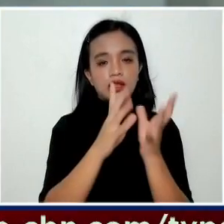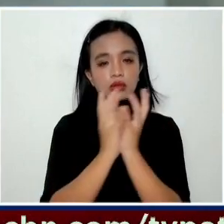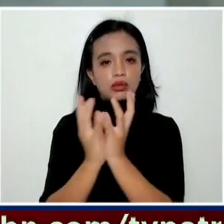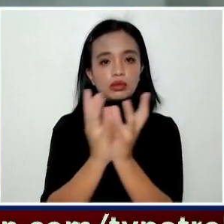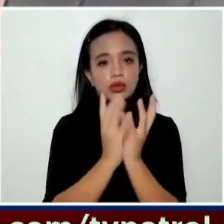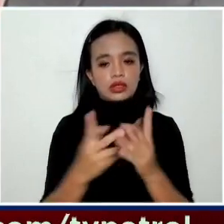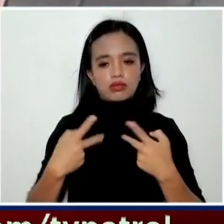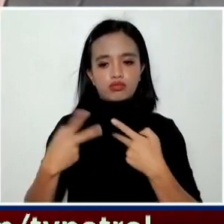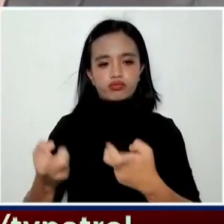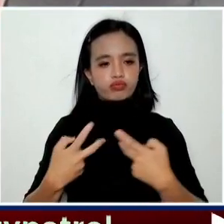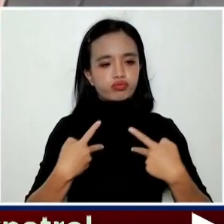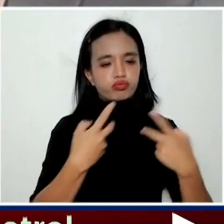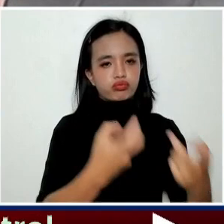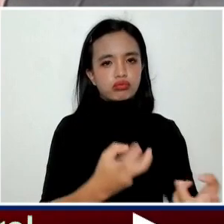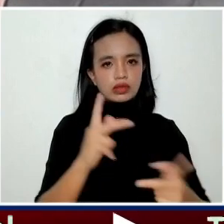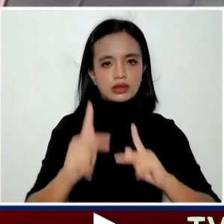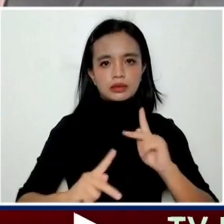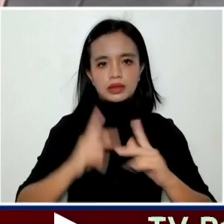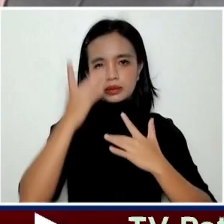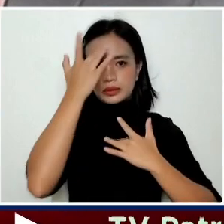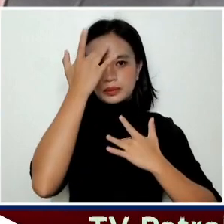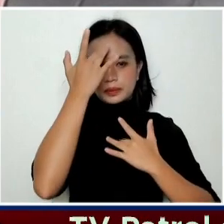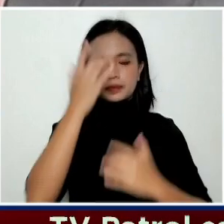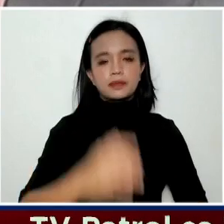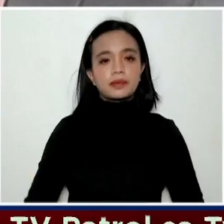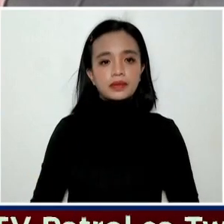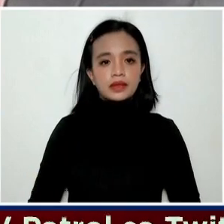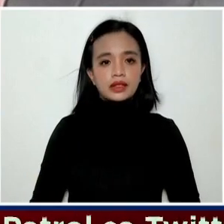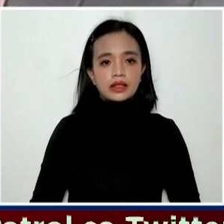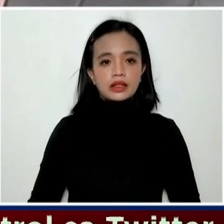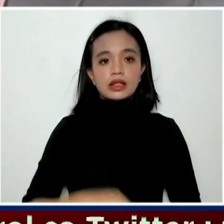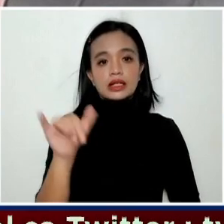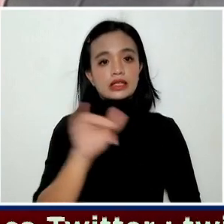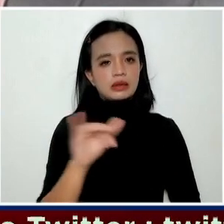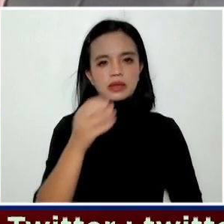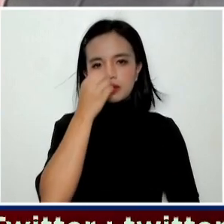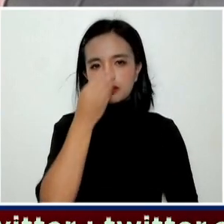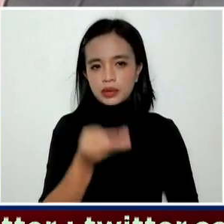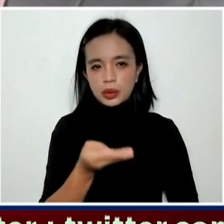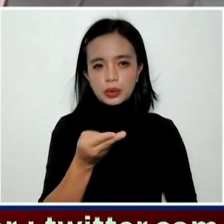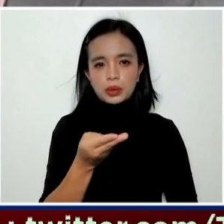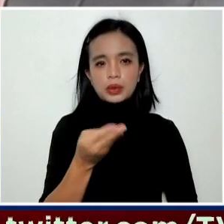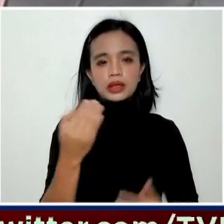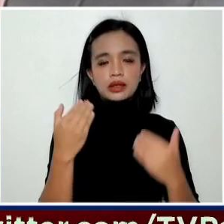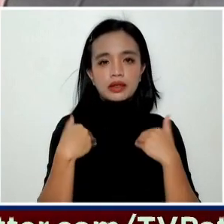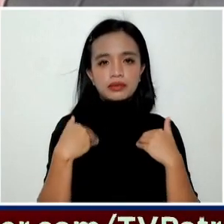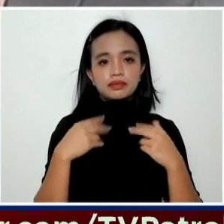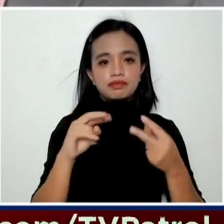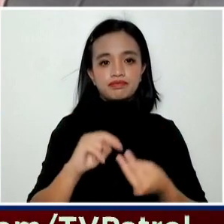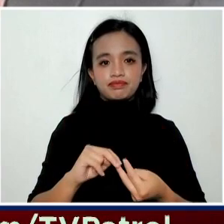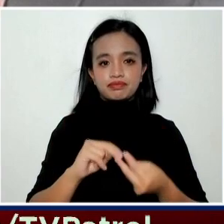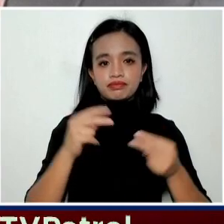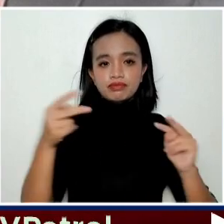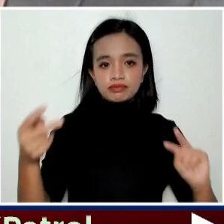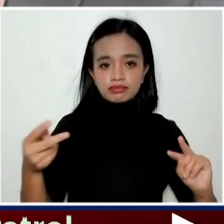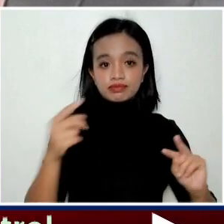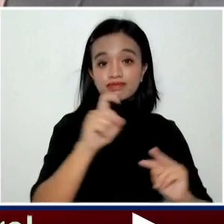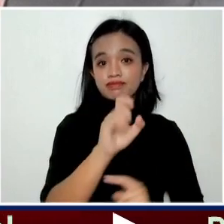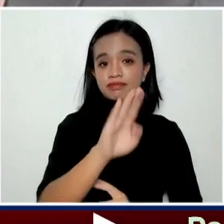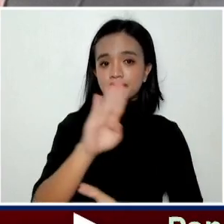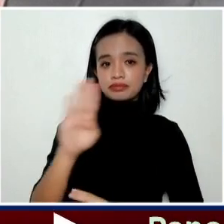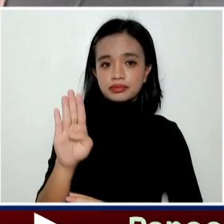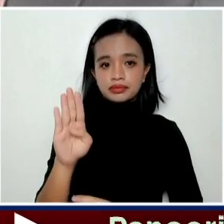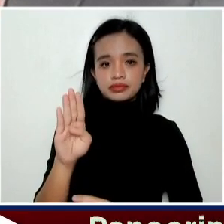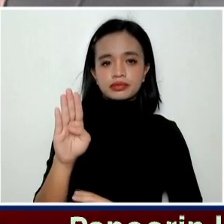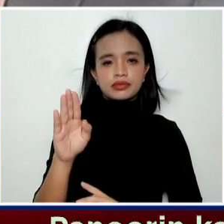ng sakit. The implication there is that even with a low number of samples and you have a dominant XBB lineage, then that